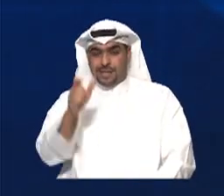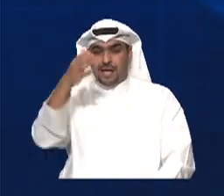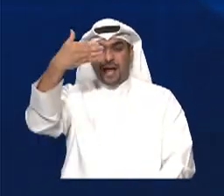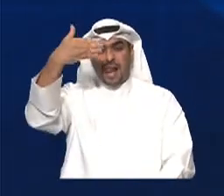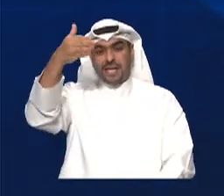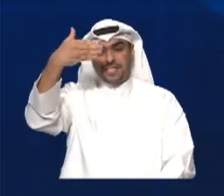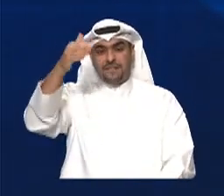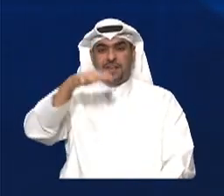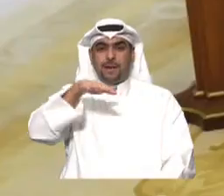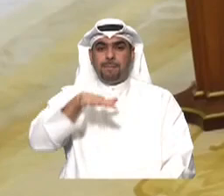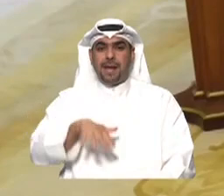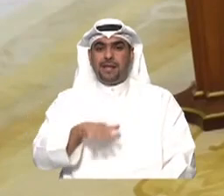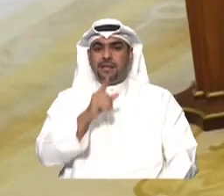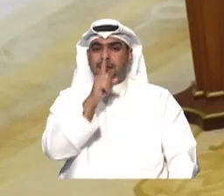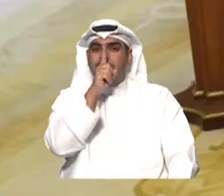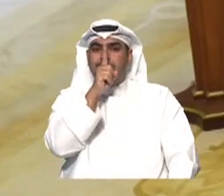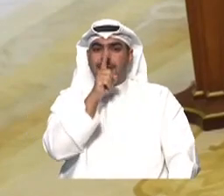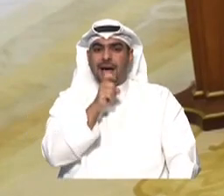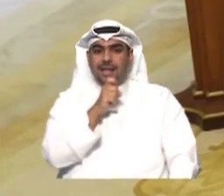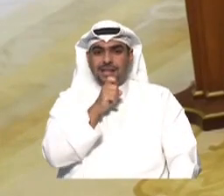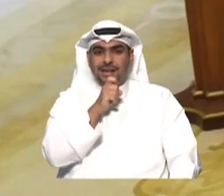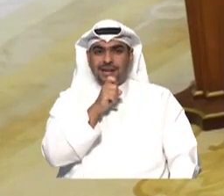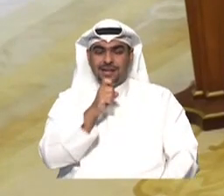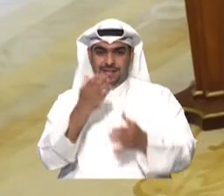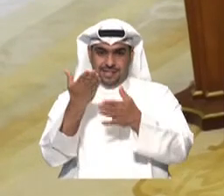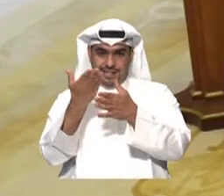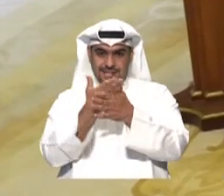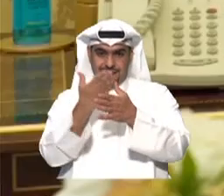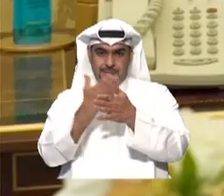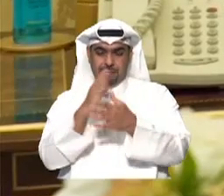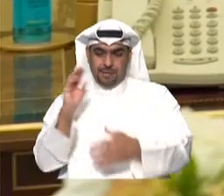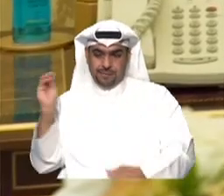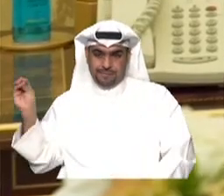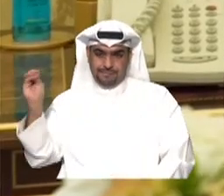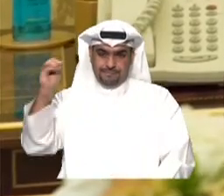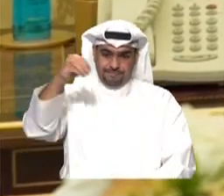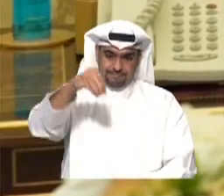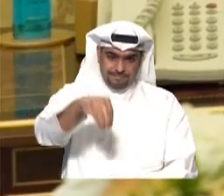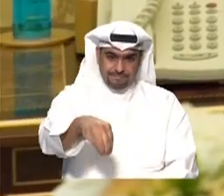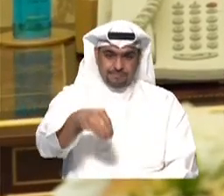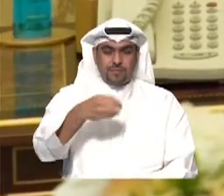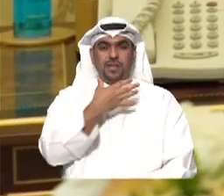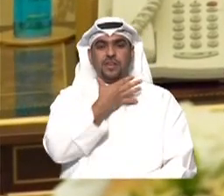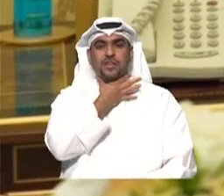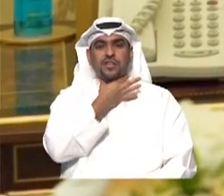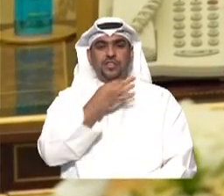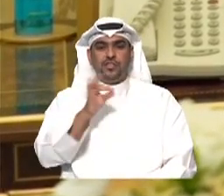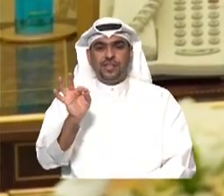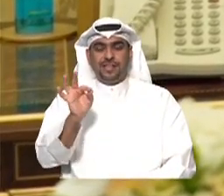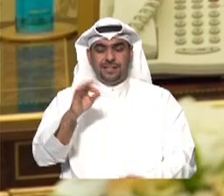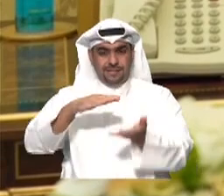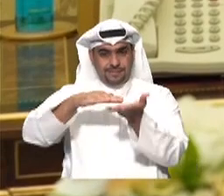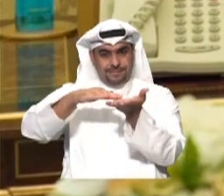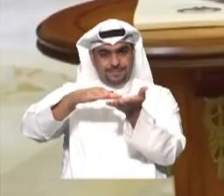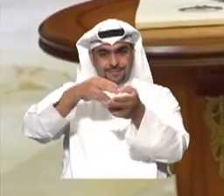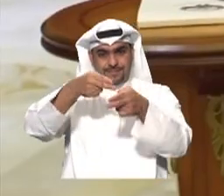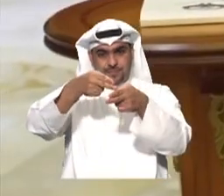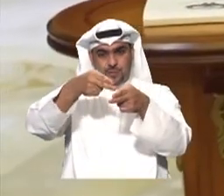الله المحمود، وذلك بمناسبة استلام مهام عمله سفيرا لبلاده لدى دولة الكويت.